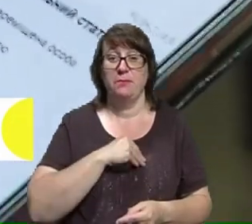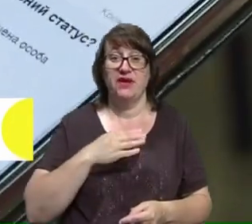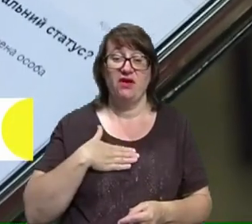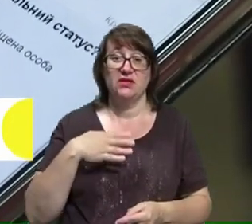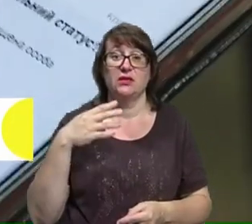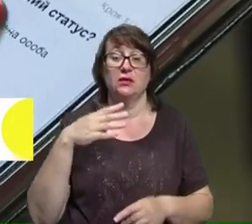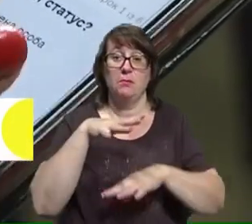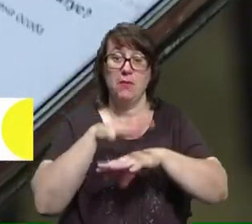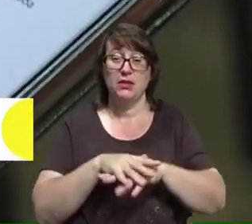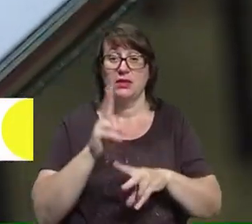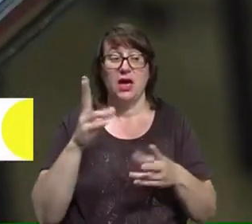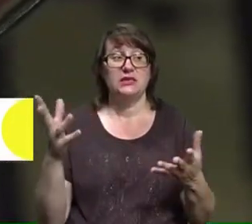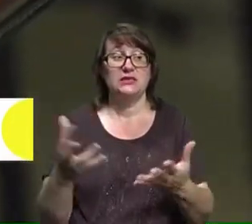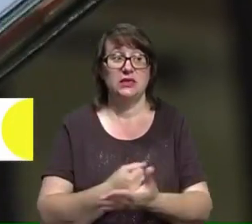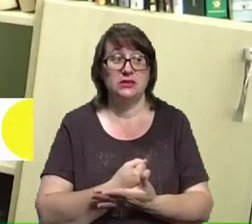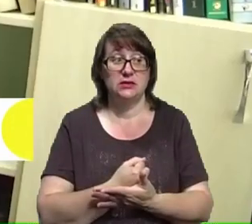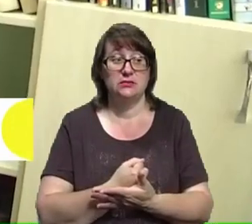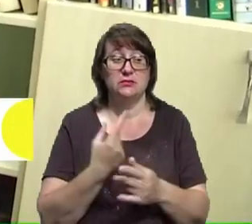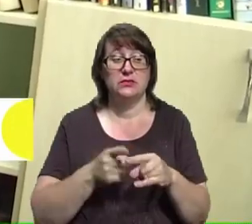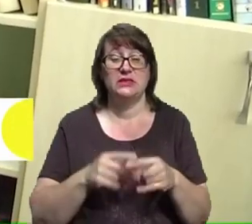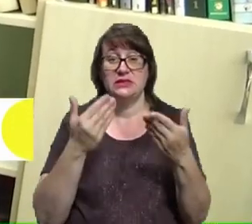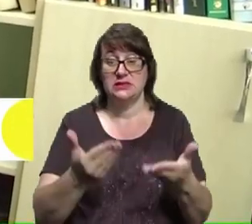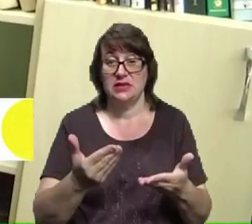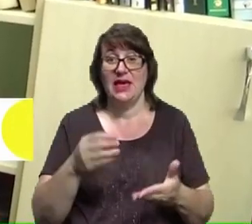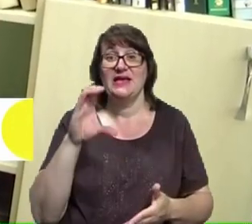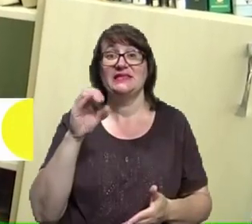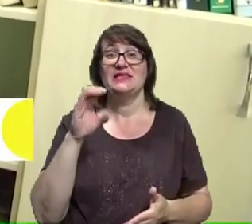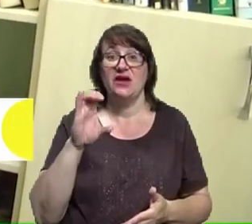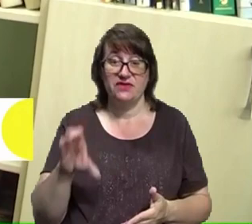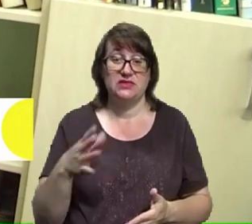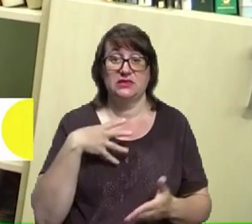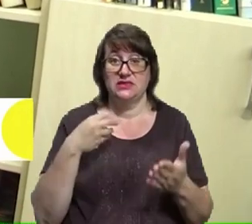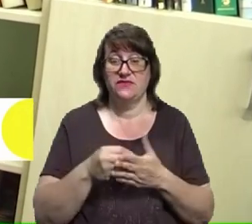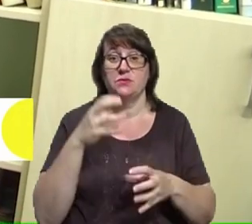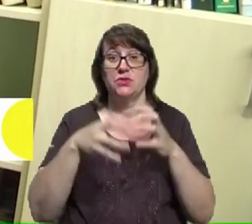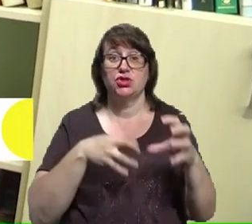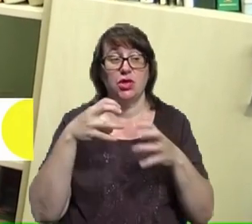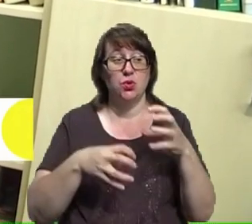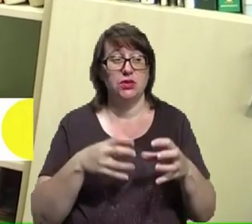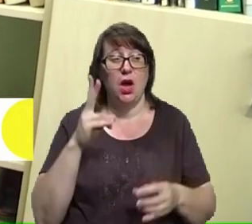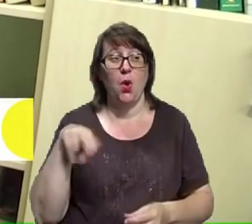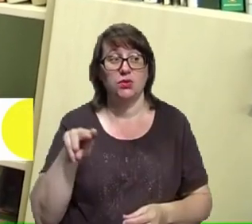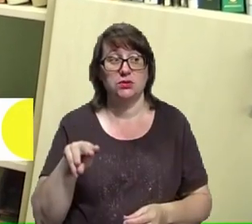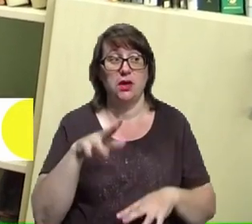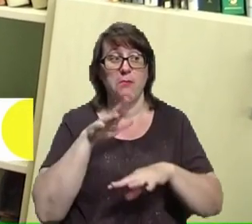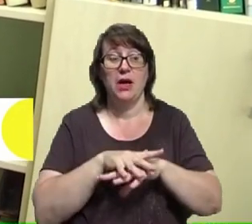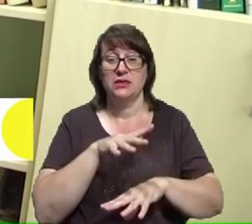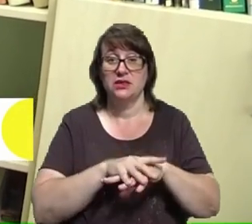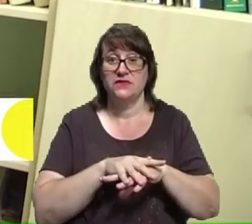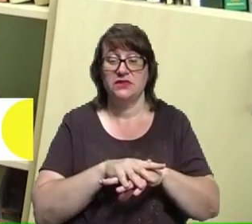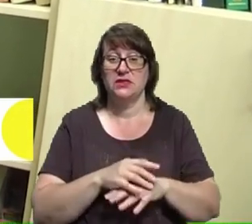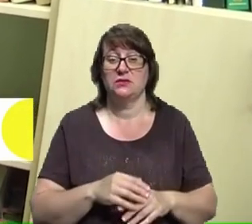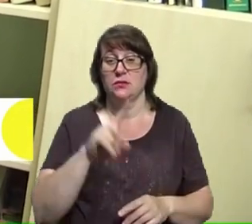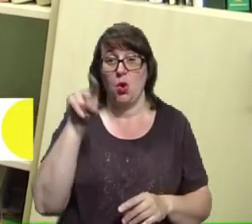знайти оці, через сервіси свій міжнародний код, банківський цей номер.